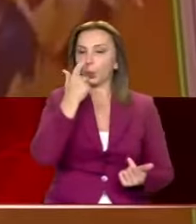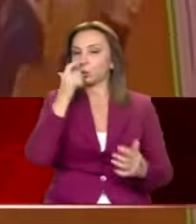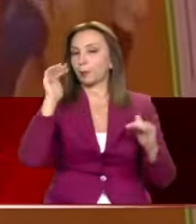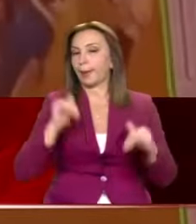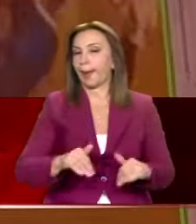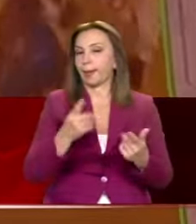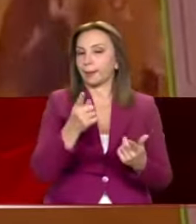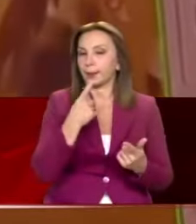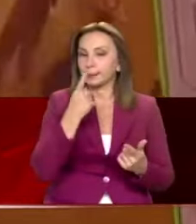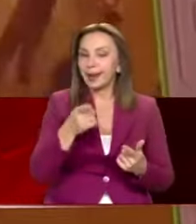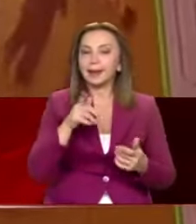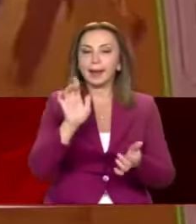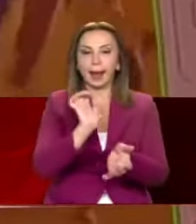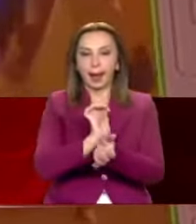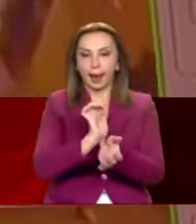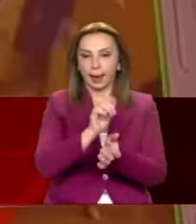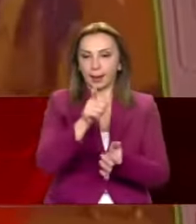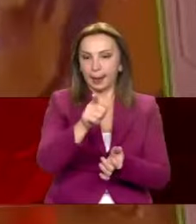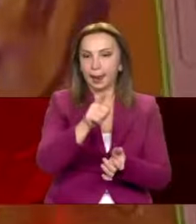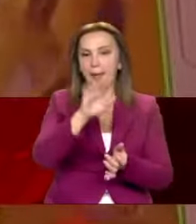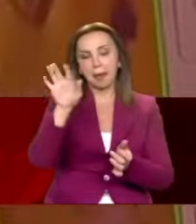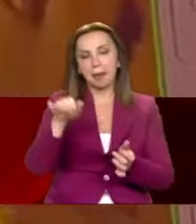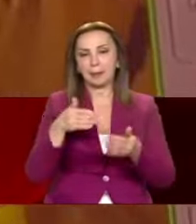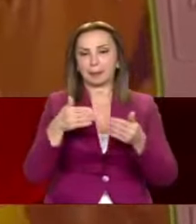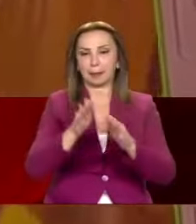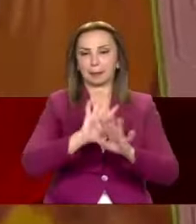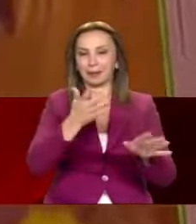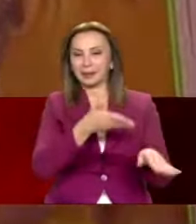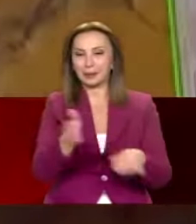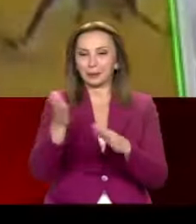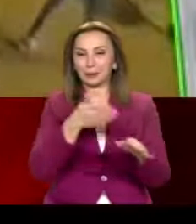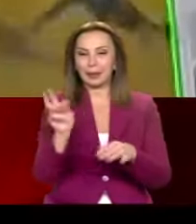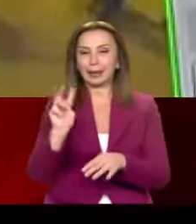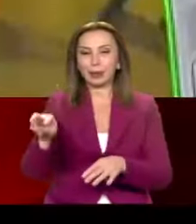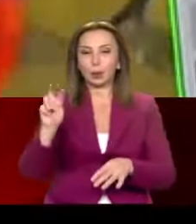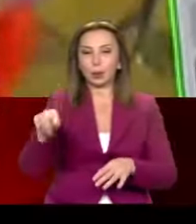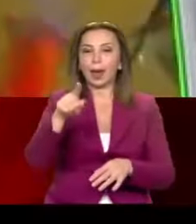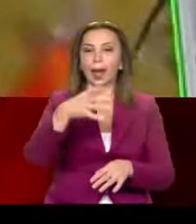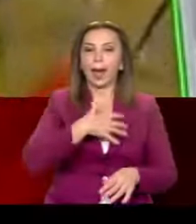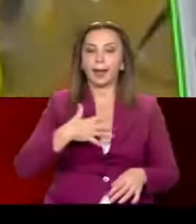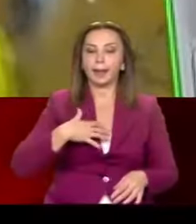Tekneyi terk ederken anne resime sarıçayır basamağı göremedi